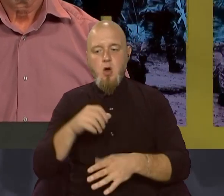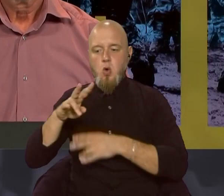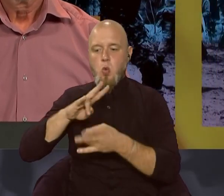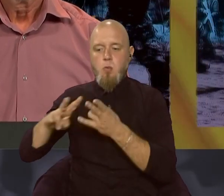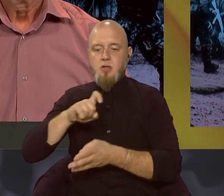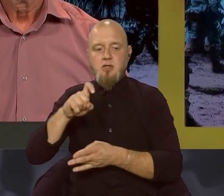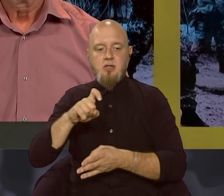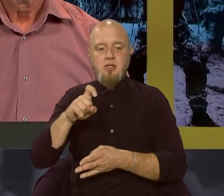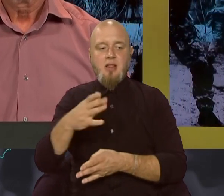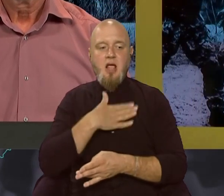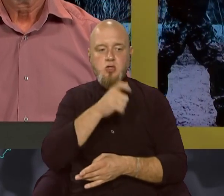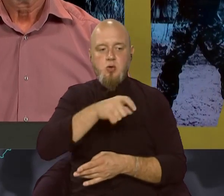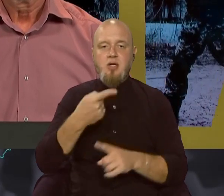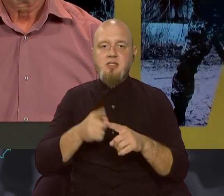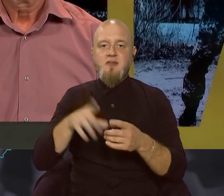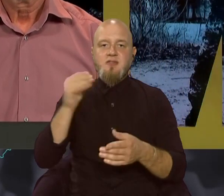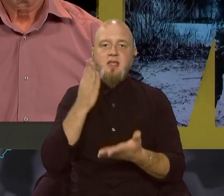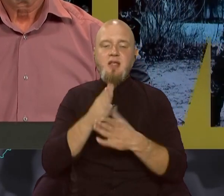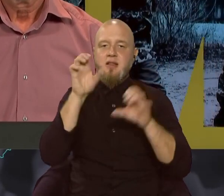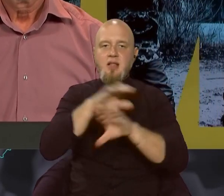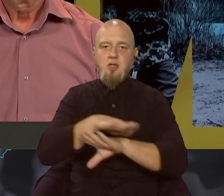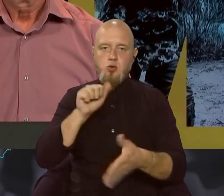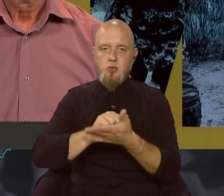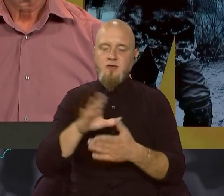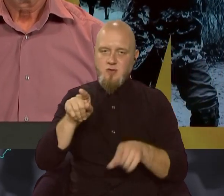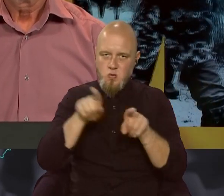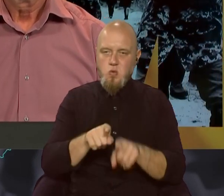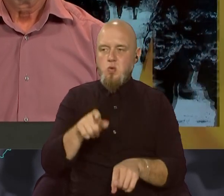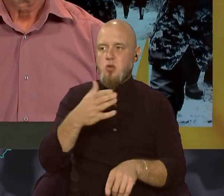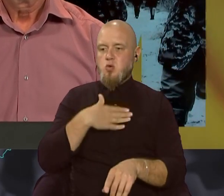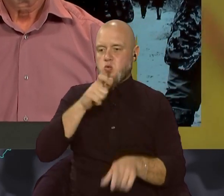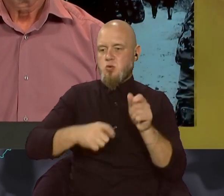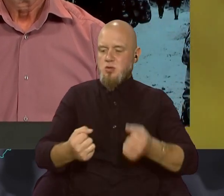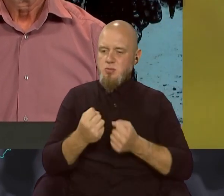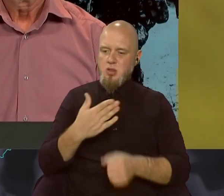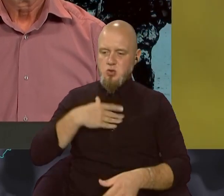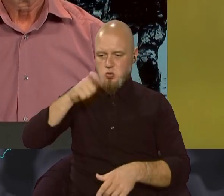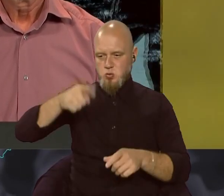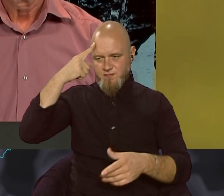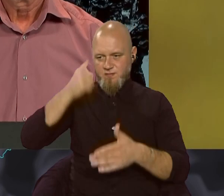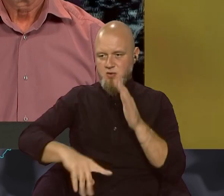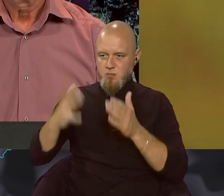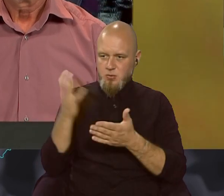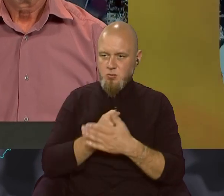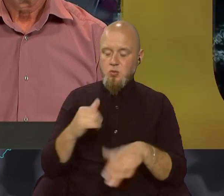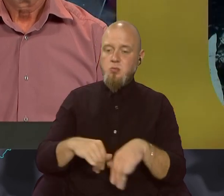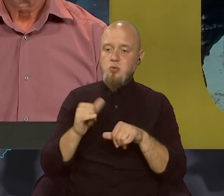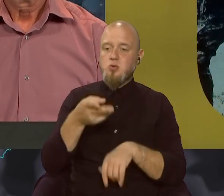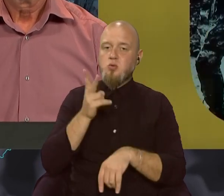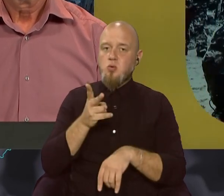є незаконними документами. І все одно наші люди тримаються, наші люди вірять в перемогу. Більшість,